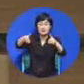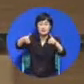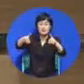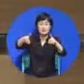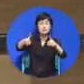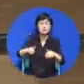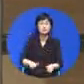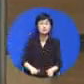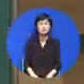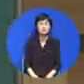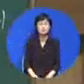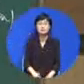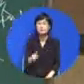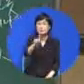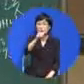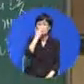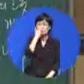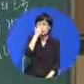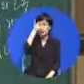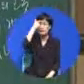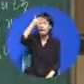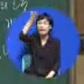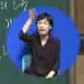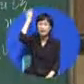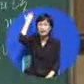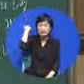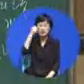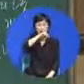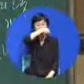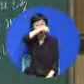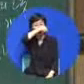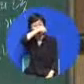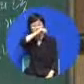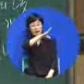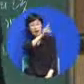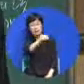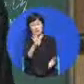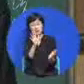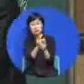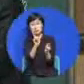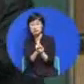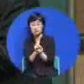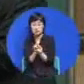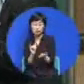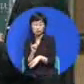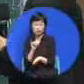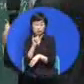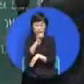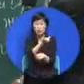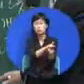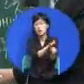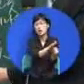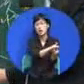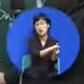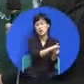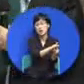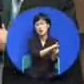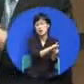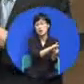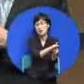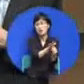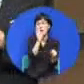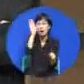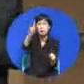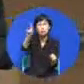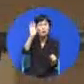world. 옛날에는 저 아프리카를 도우러 갔어요. In the past, we used to go off to places like Africa. 앞으로는 하나님 뜻이 그게